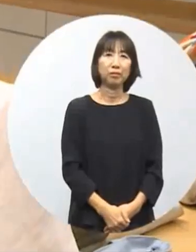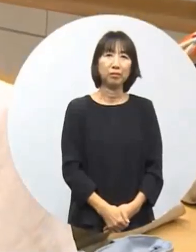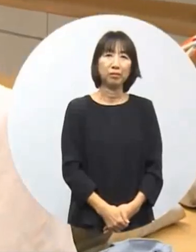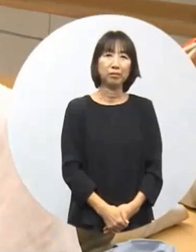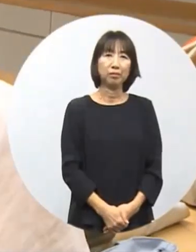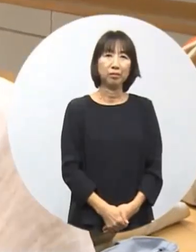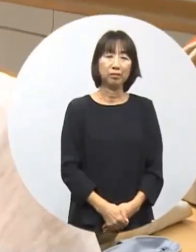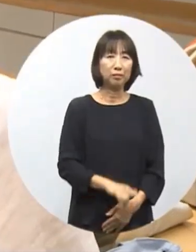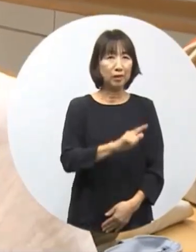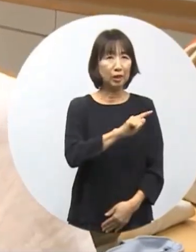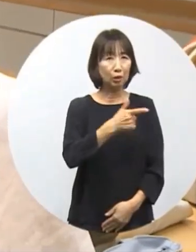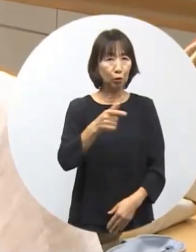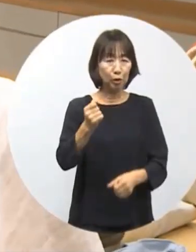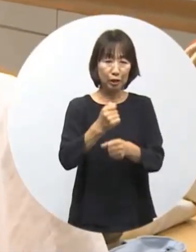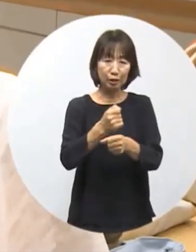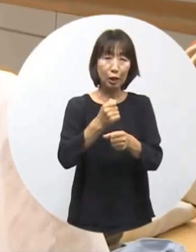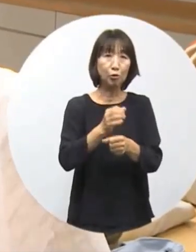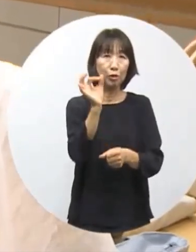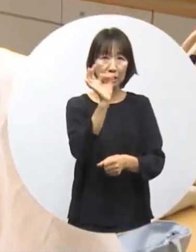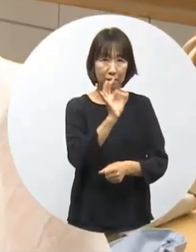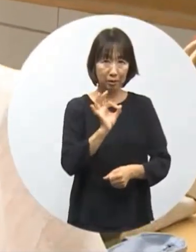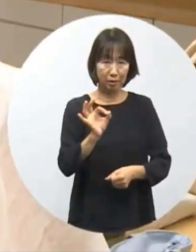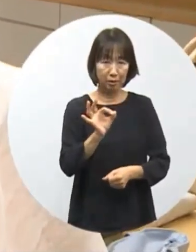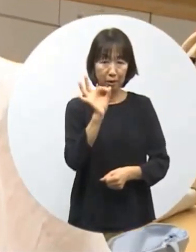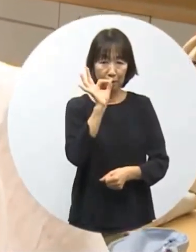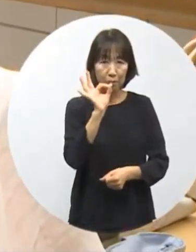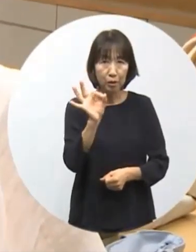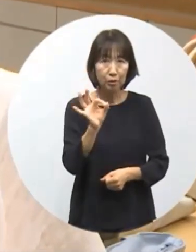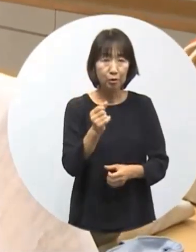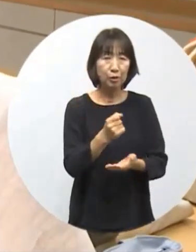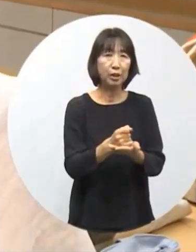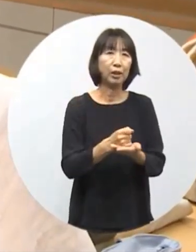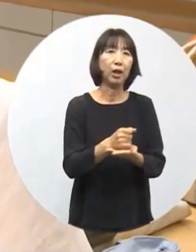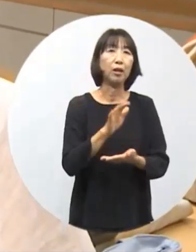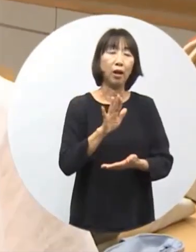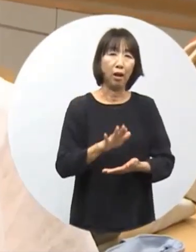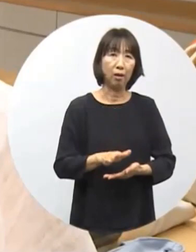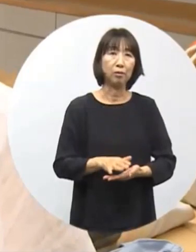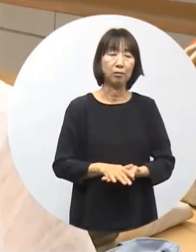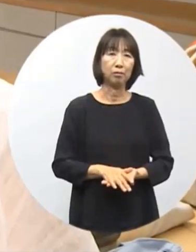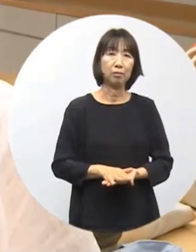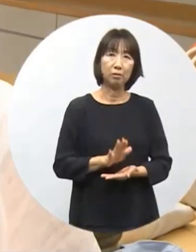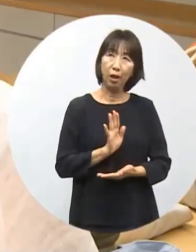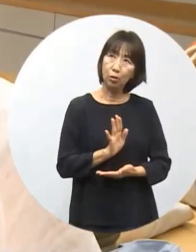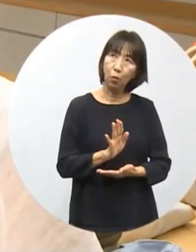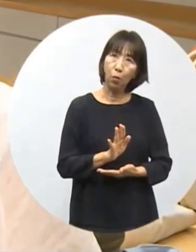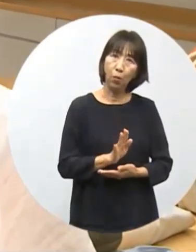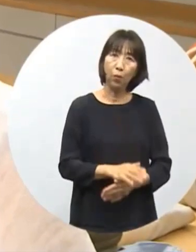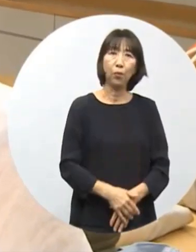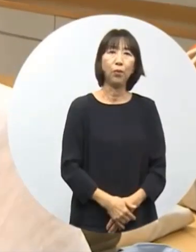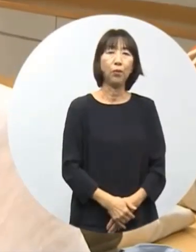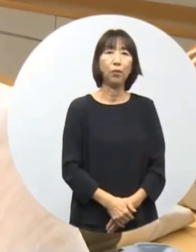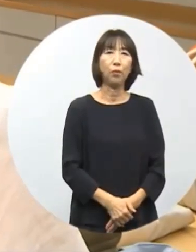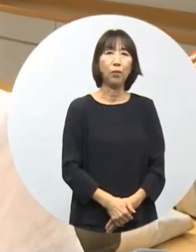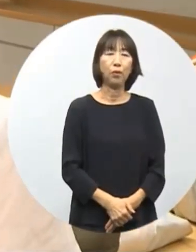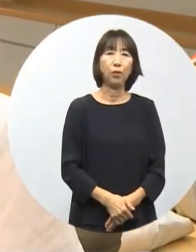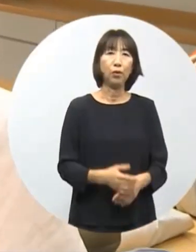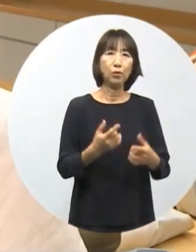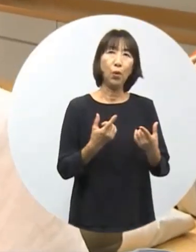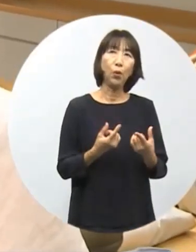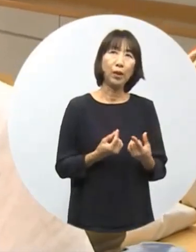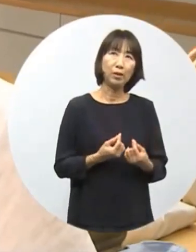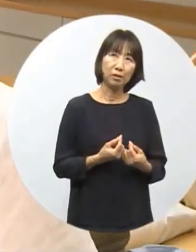いろいろなやっぱ作品に触れる機会があったりとか、あとそうです